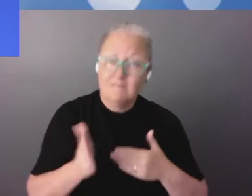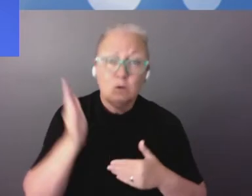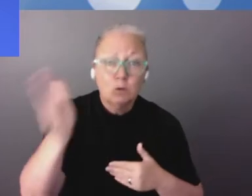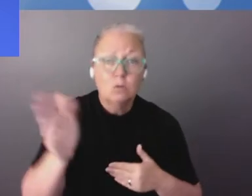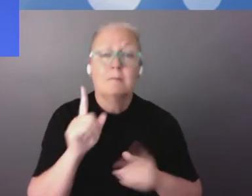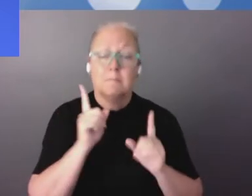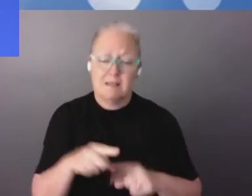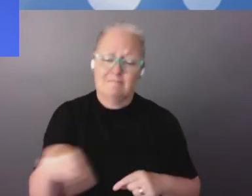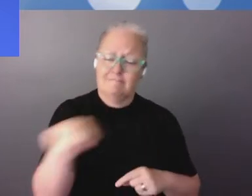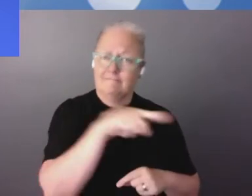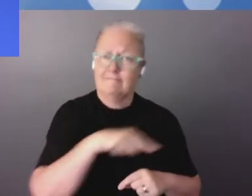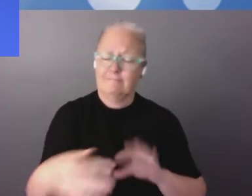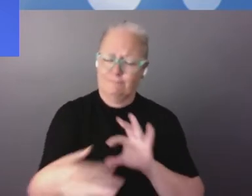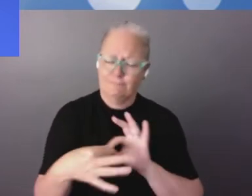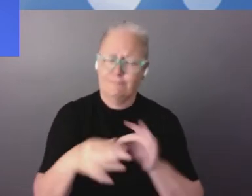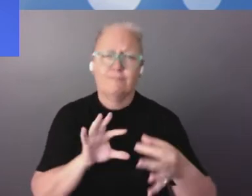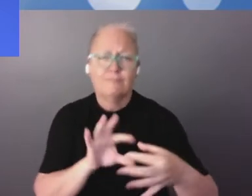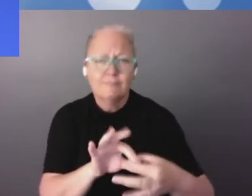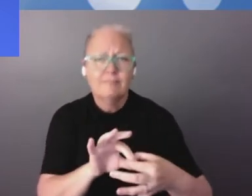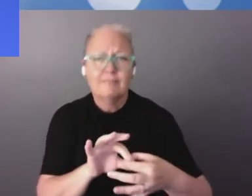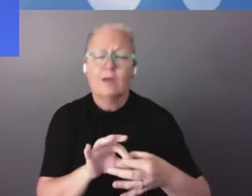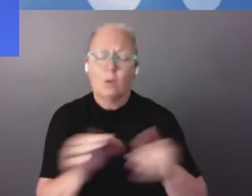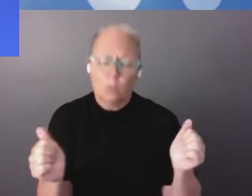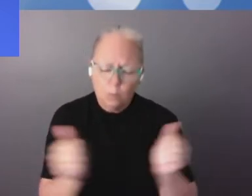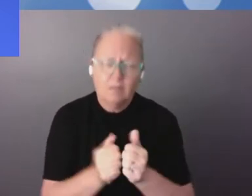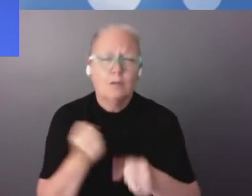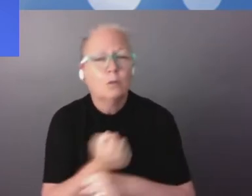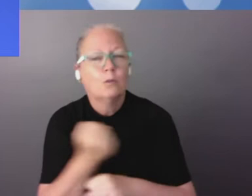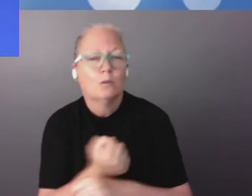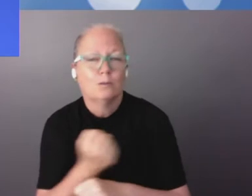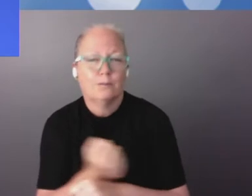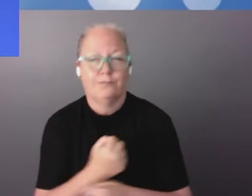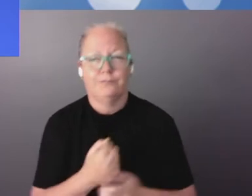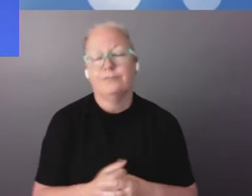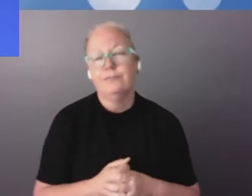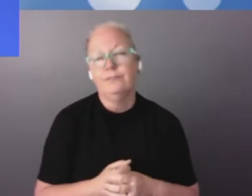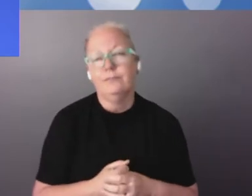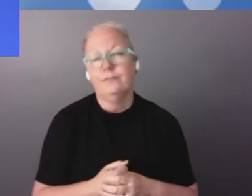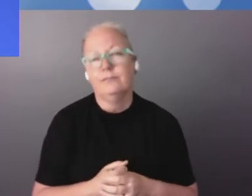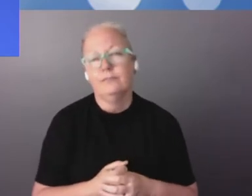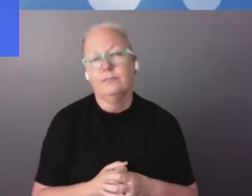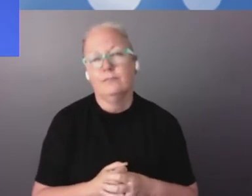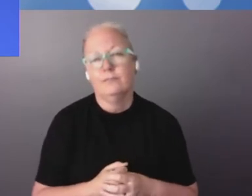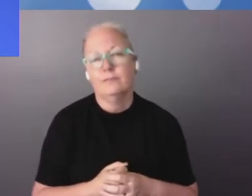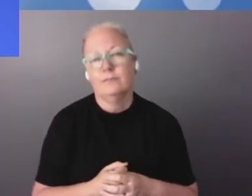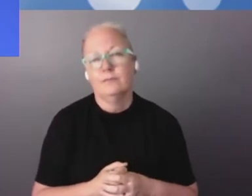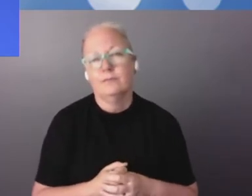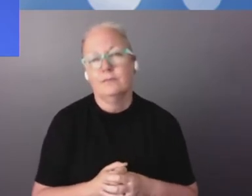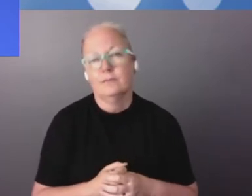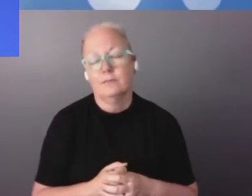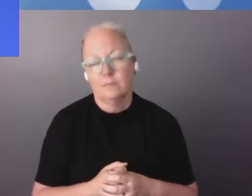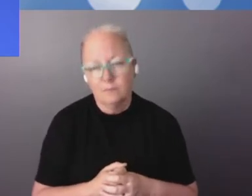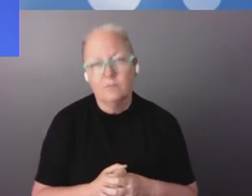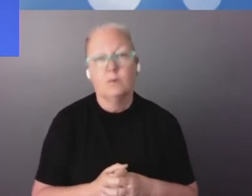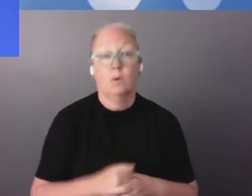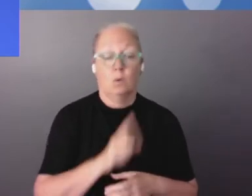مجتمعين. مثل قبل 100 سنة ظهرت هناك أول احتكارات في العالم،